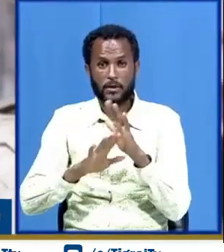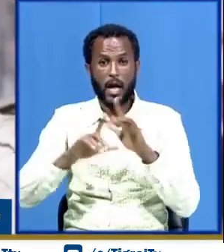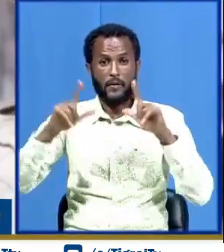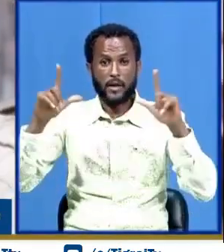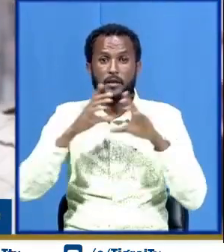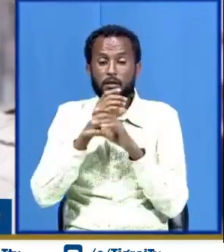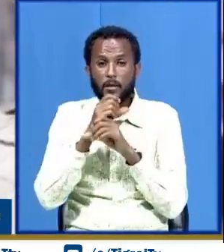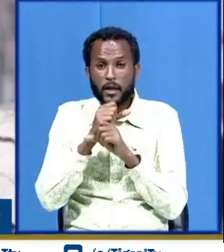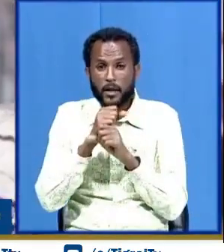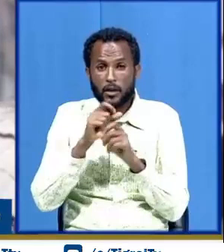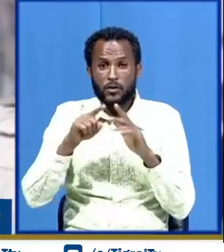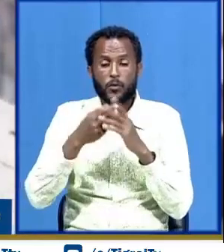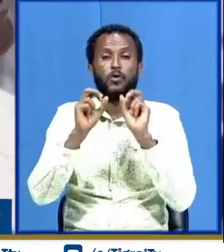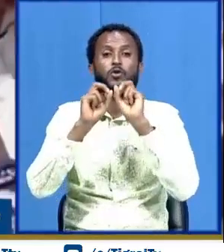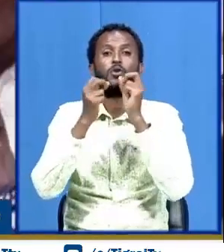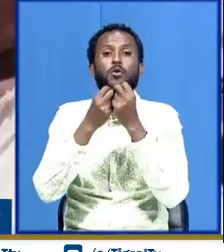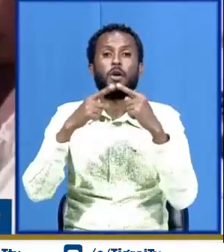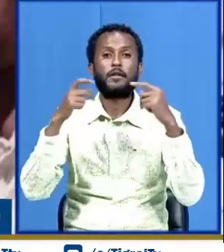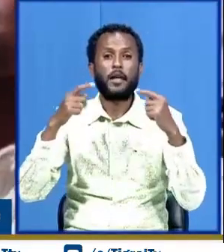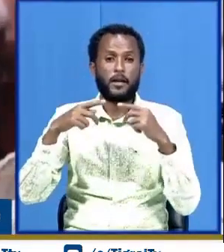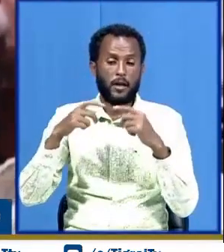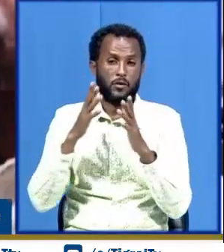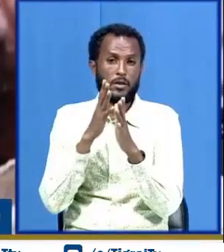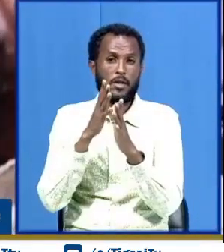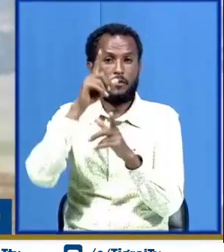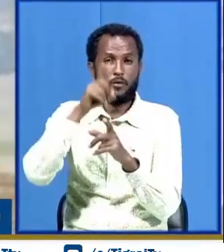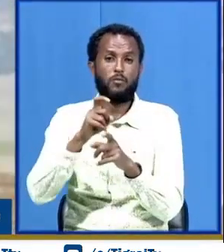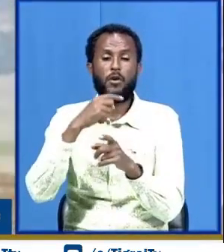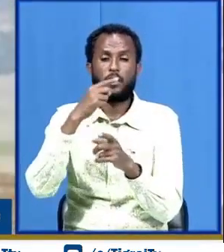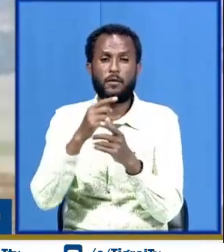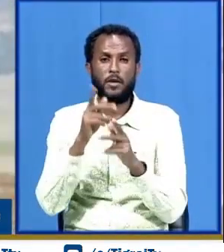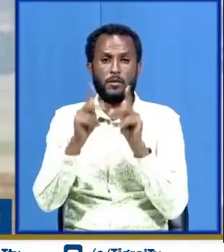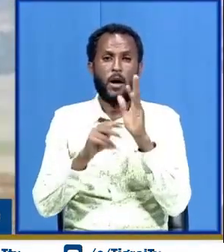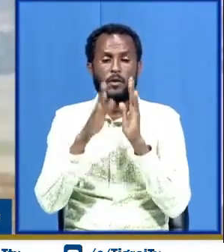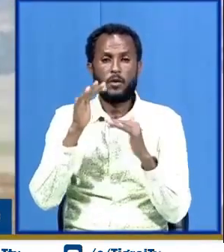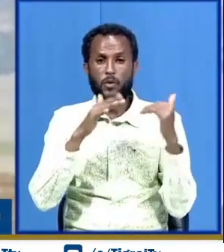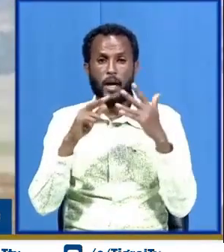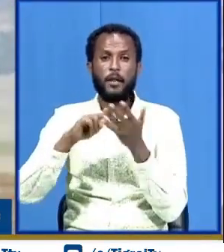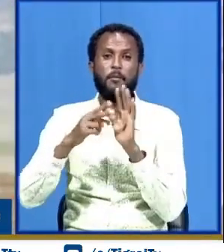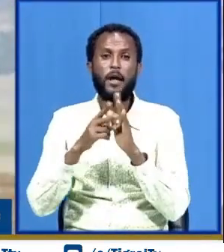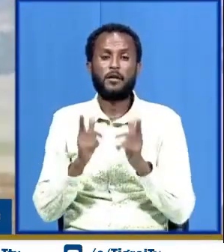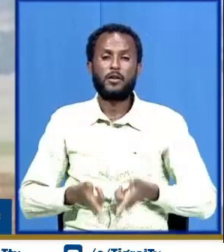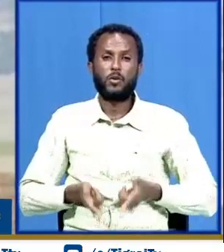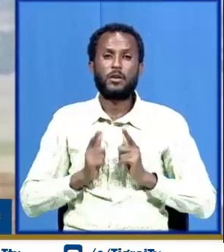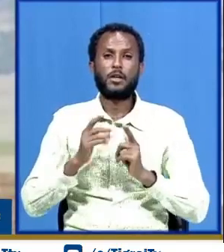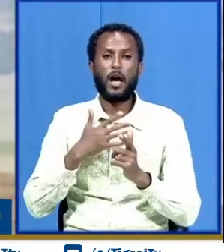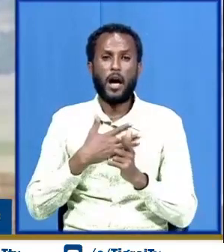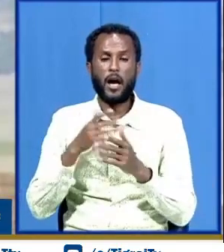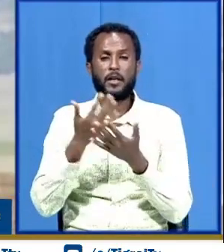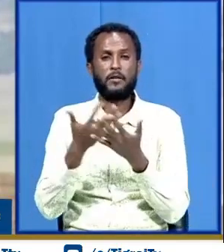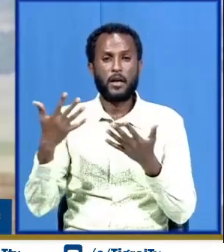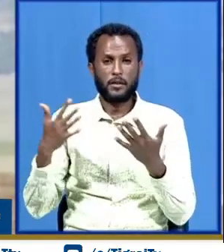ጀምሩ ትወድቡ ኣንጻር ጸላእቱ ክስለፍ ይግብኦ ይብል ማለት እዩ ህዝባዊ ኩናት ማለት ሂወትካ